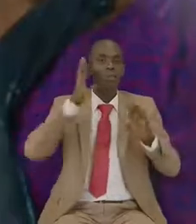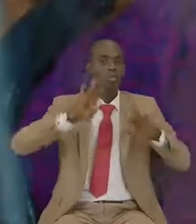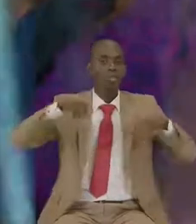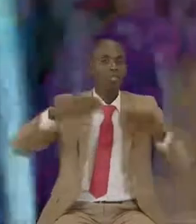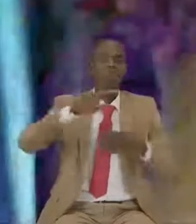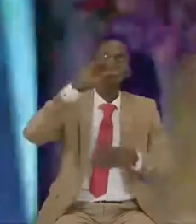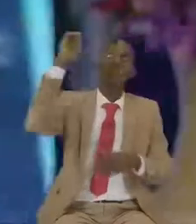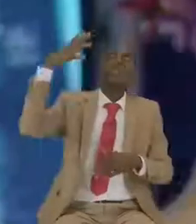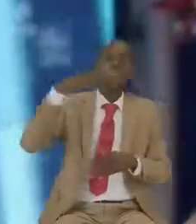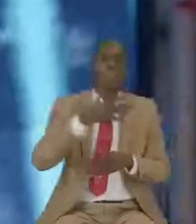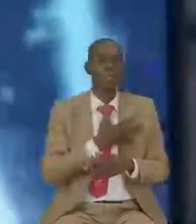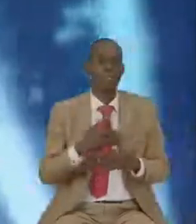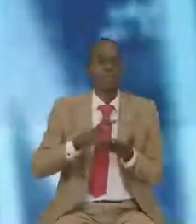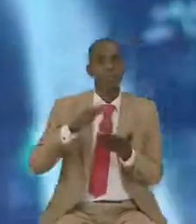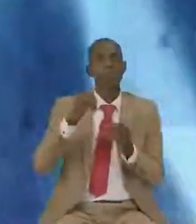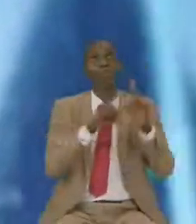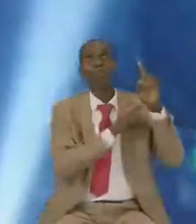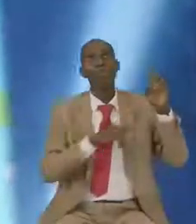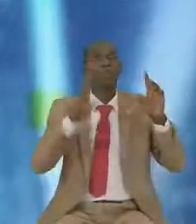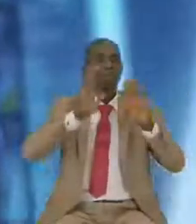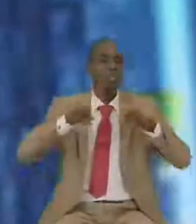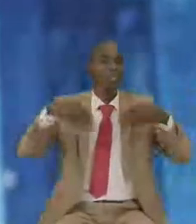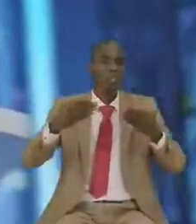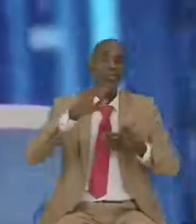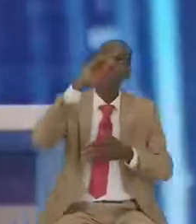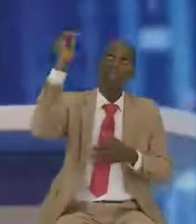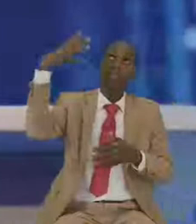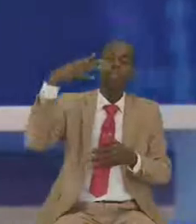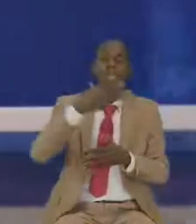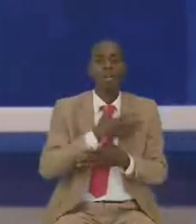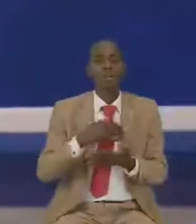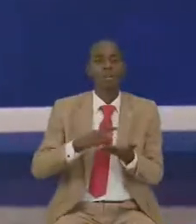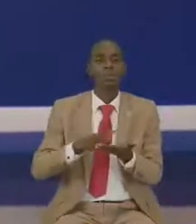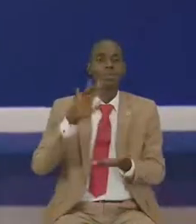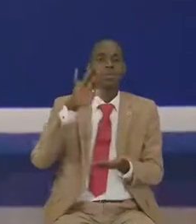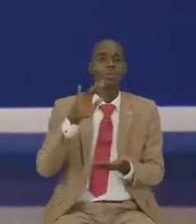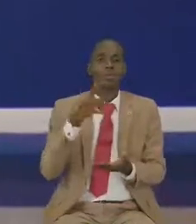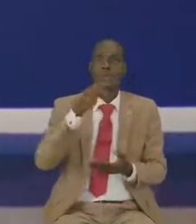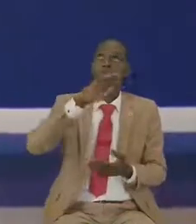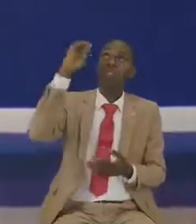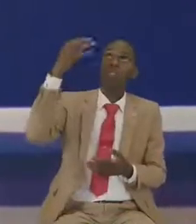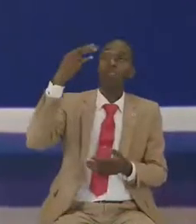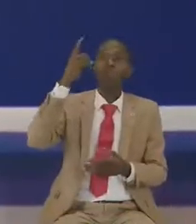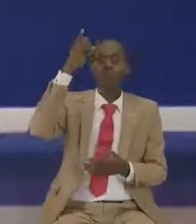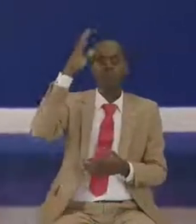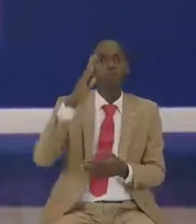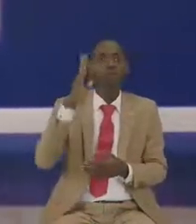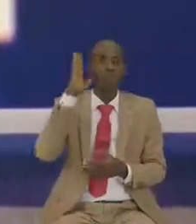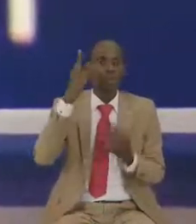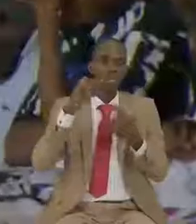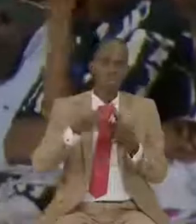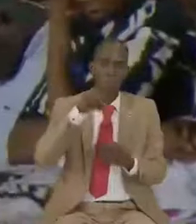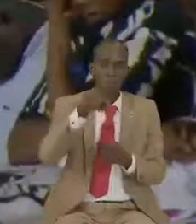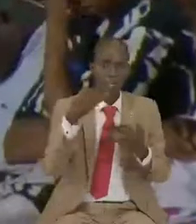dit, l'Éternel donne la grâce et la gloire. L'Éternel donne la grâce et la